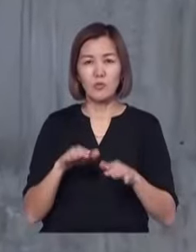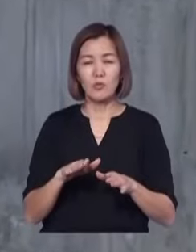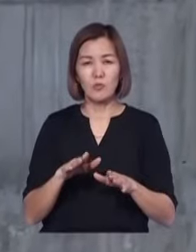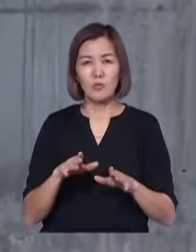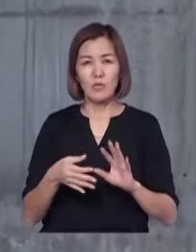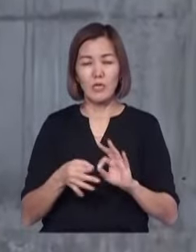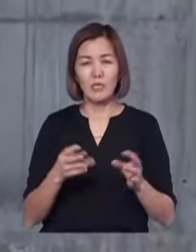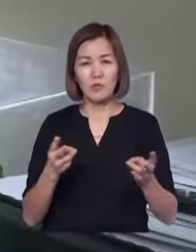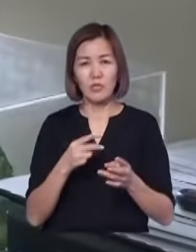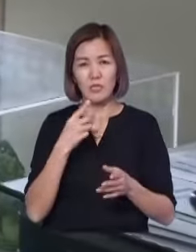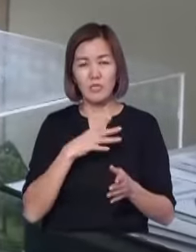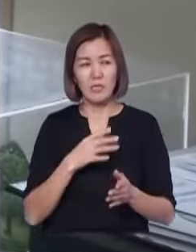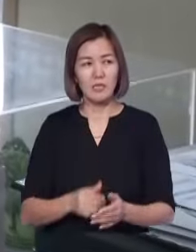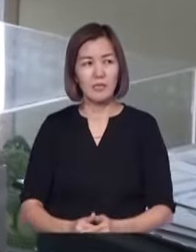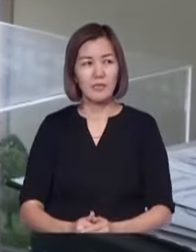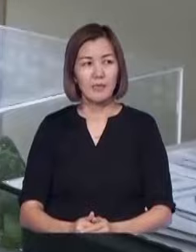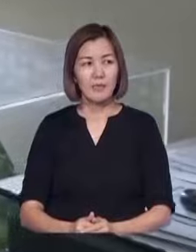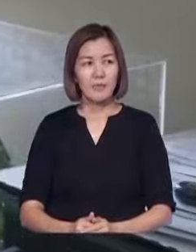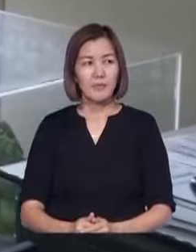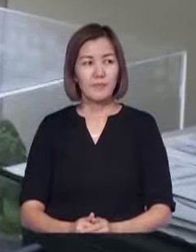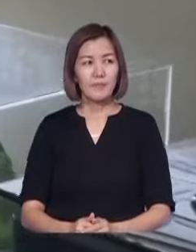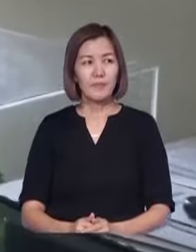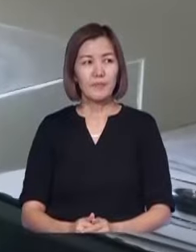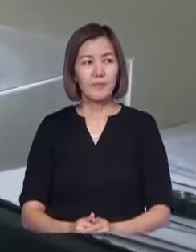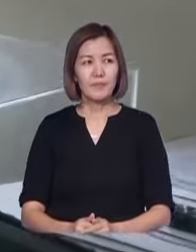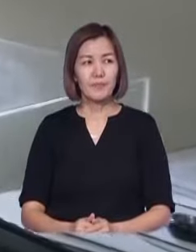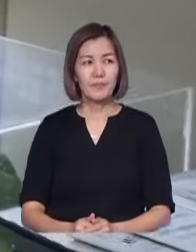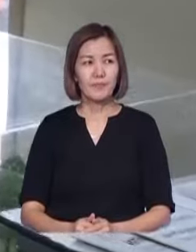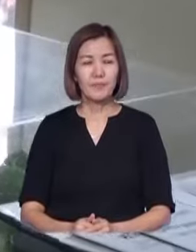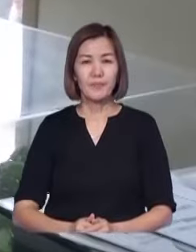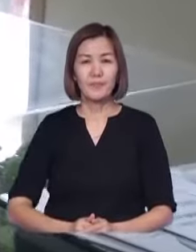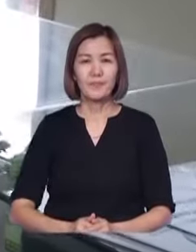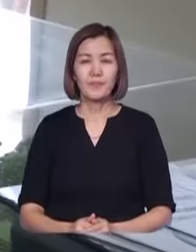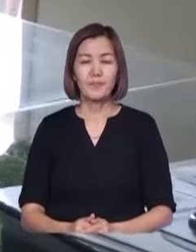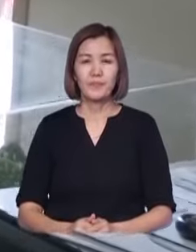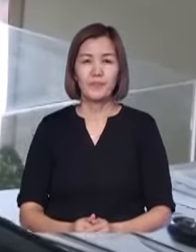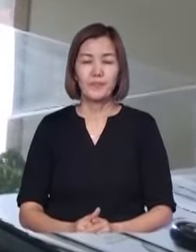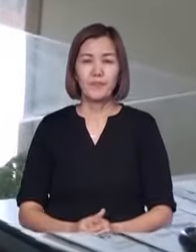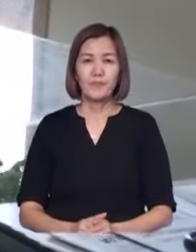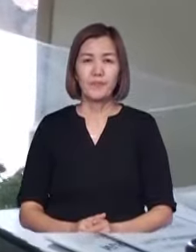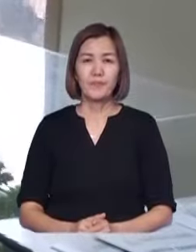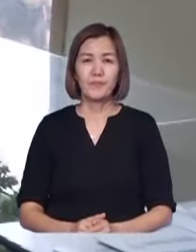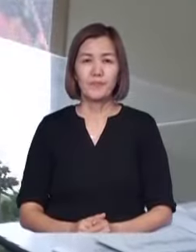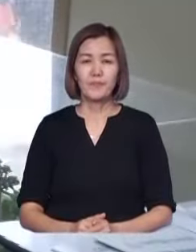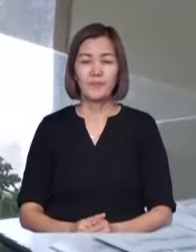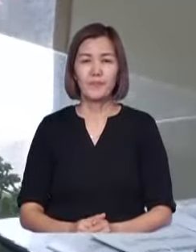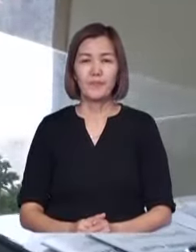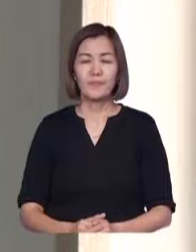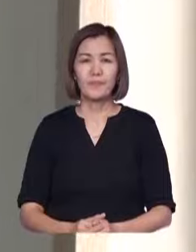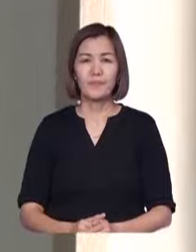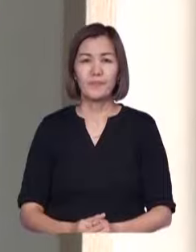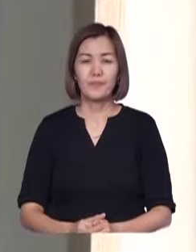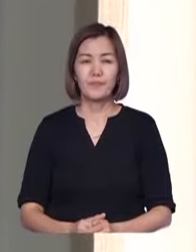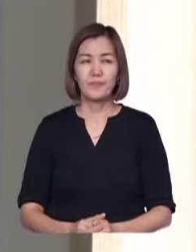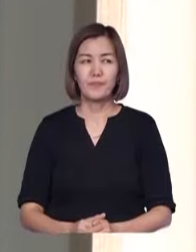қарастыру қажеттігін айтты. Вопрос паркингов надо будет дополнительно изучить. Почему? Потому что я сейчас по вашему проекту ничего не могу